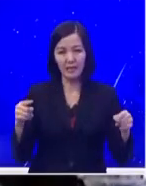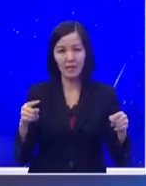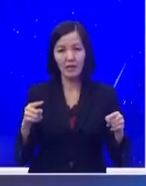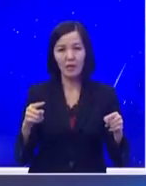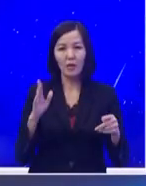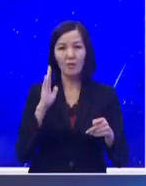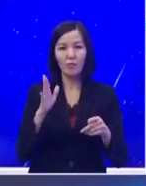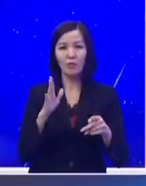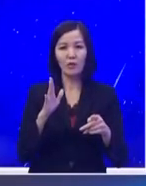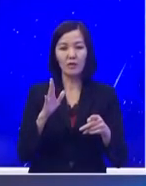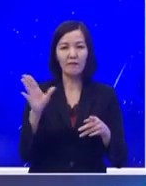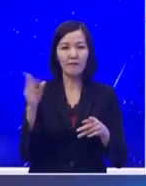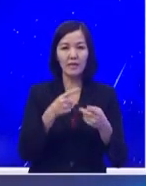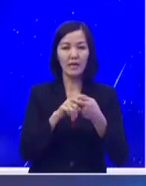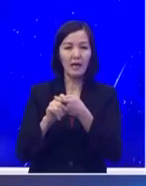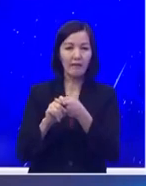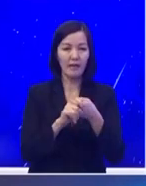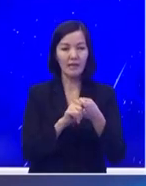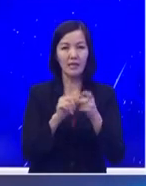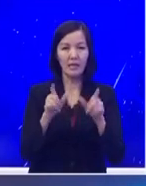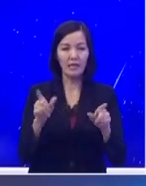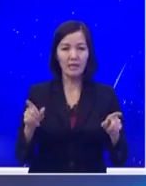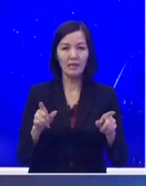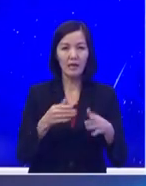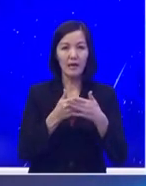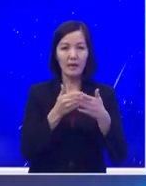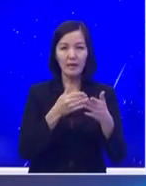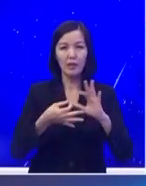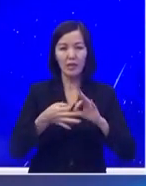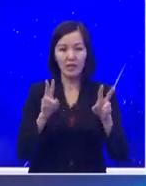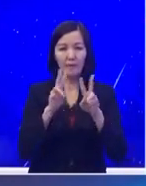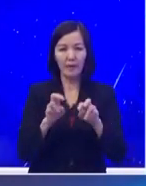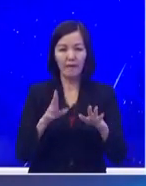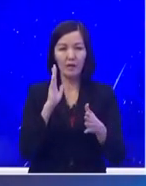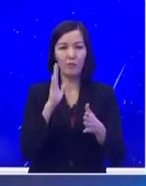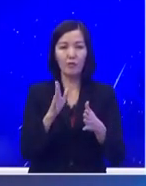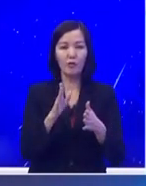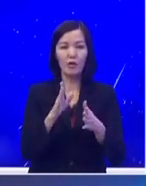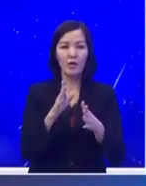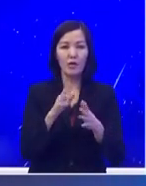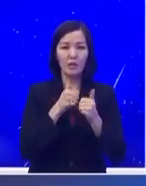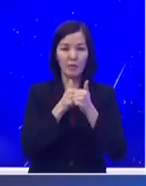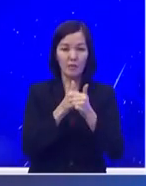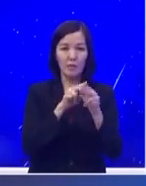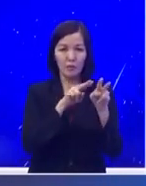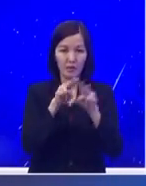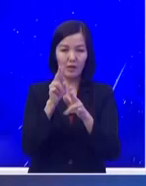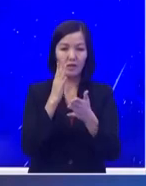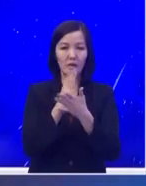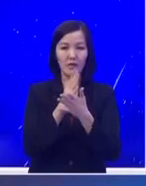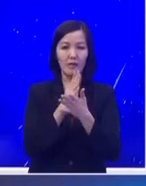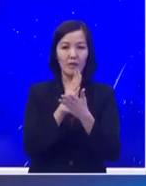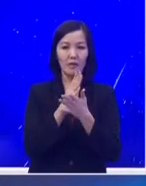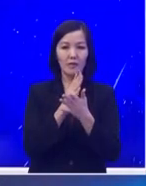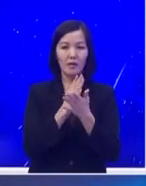будут выявлены все контактные лица, проведена с ними будет тщательная работа, осмотр их, сбор информации